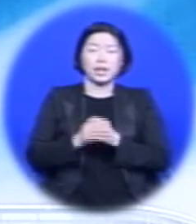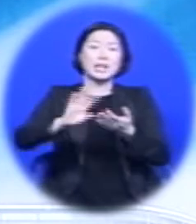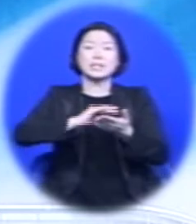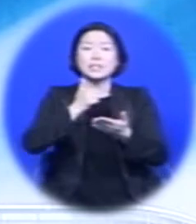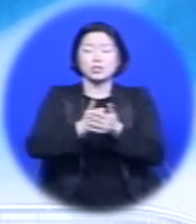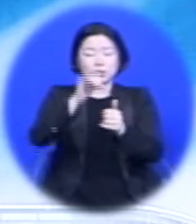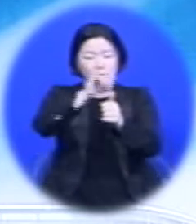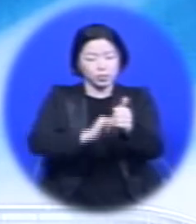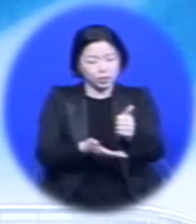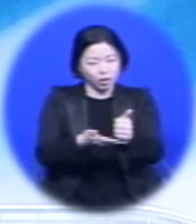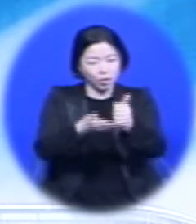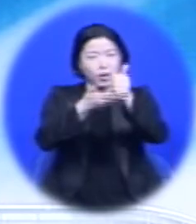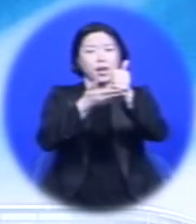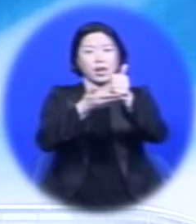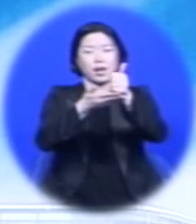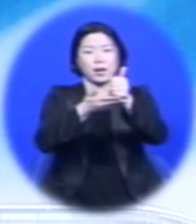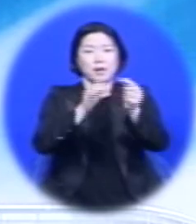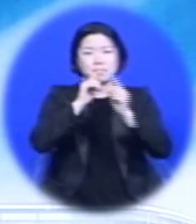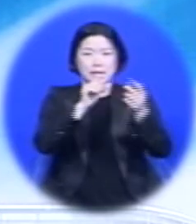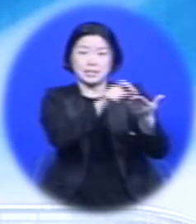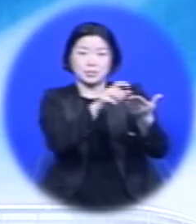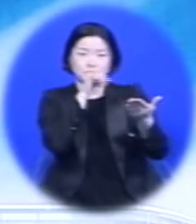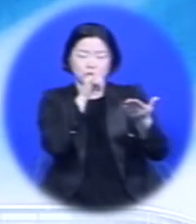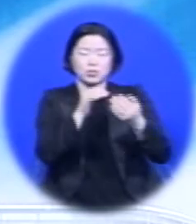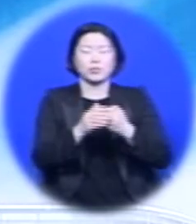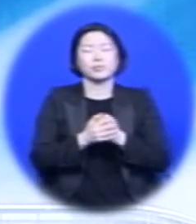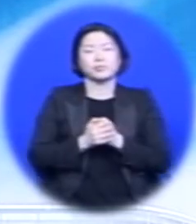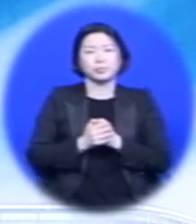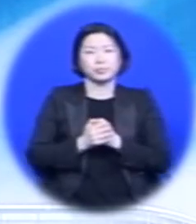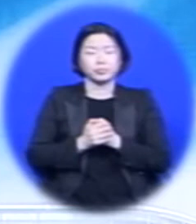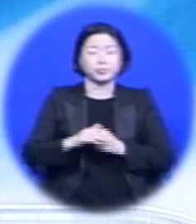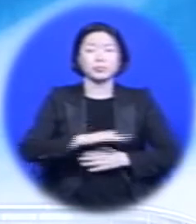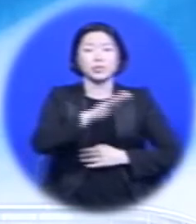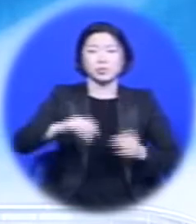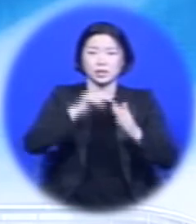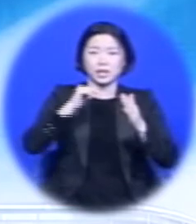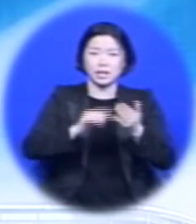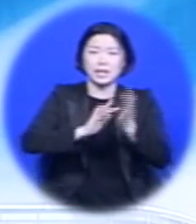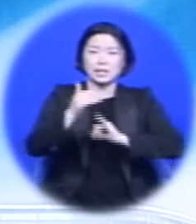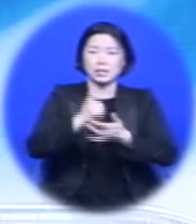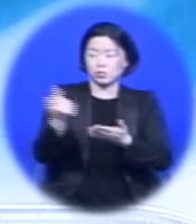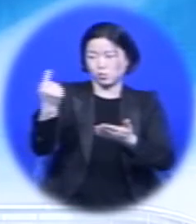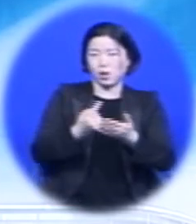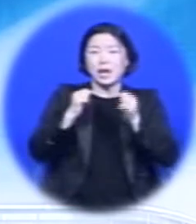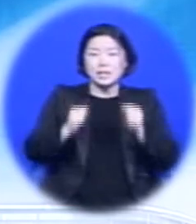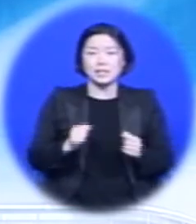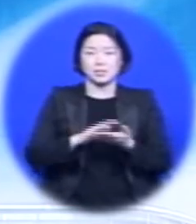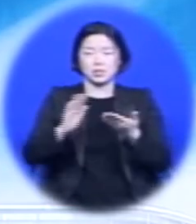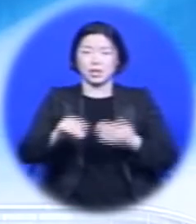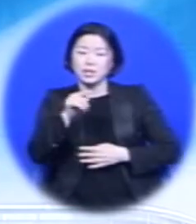그리스도를 경외함으로라고 하는 말씀을 먼저 하신 겁니다. 우리 안에는 예수님이 와 계십니다.